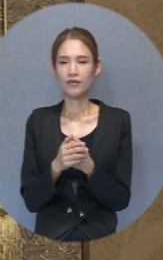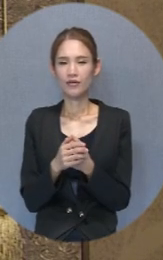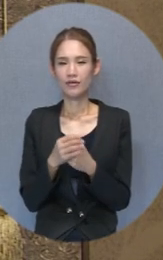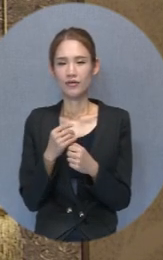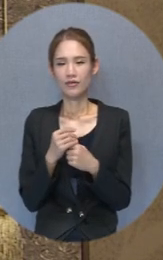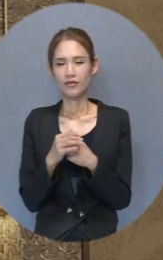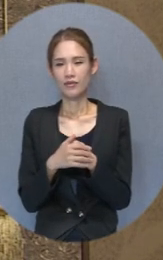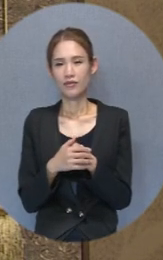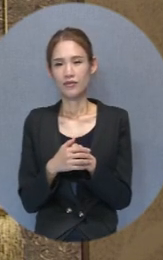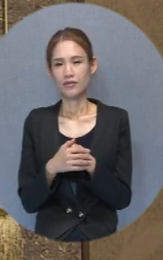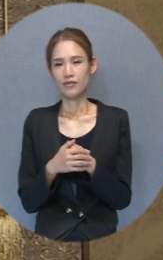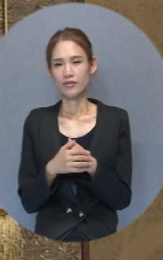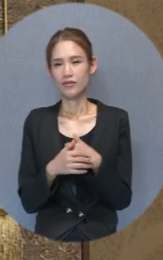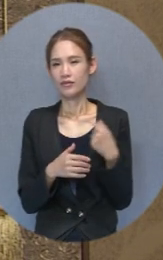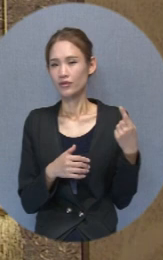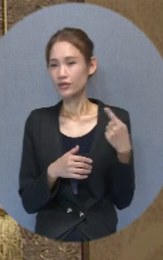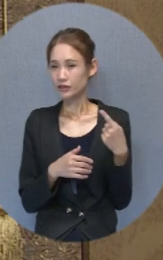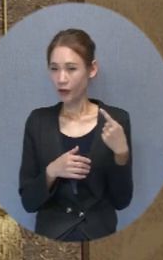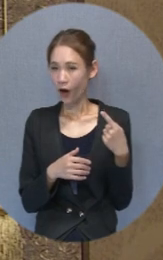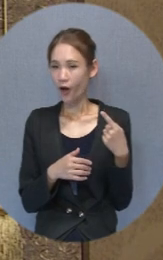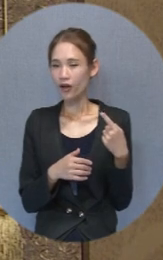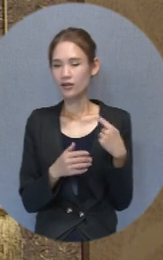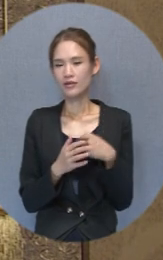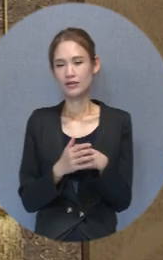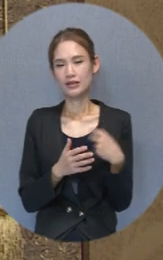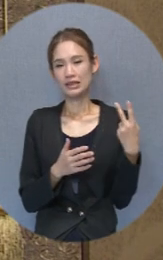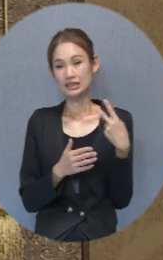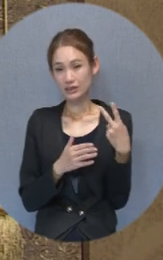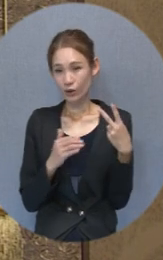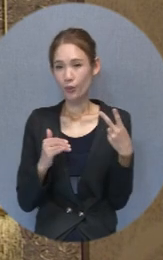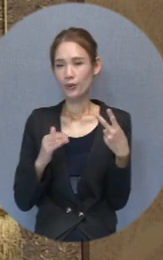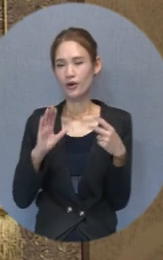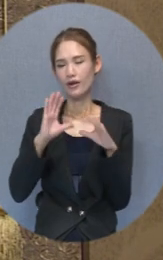매년 그 1,000명,